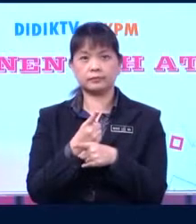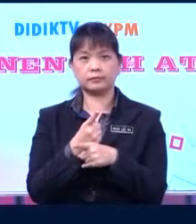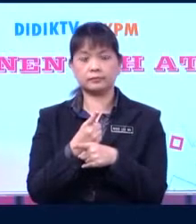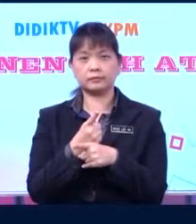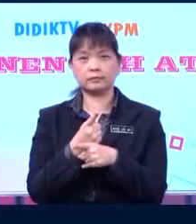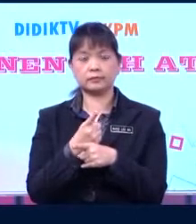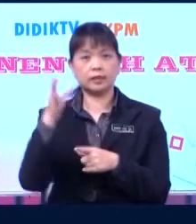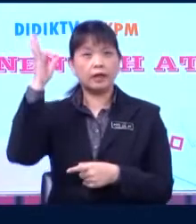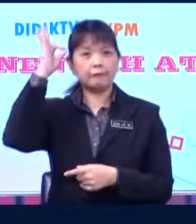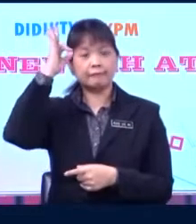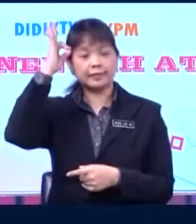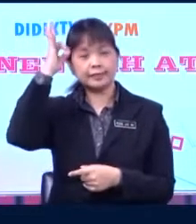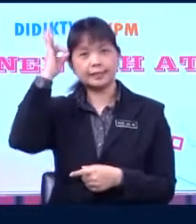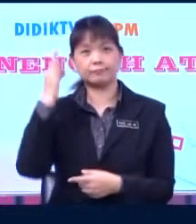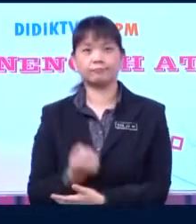hari